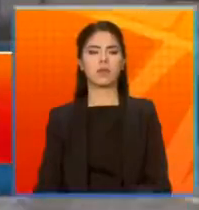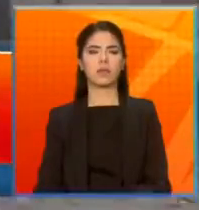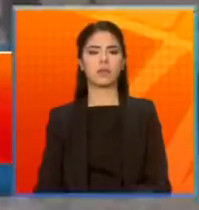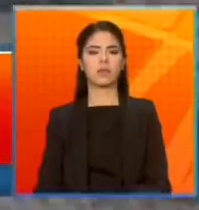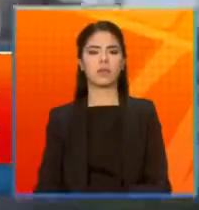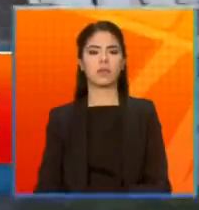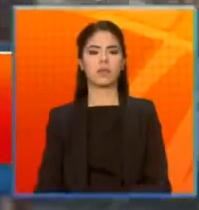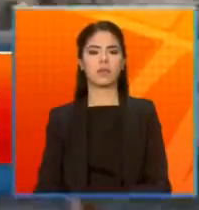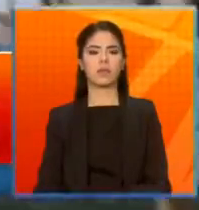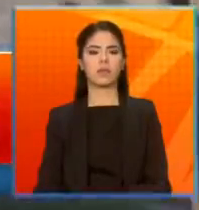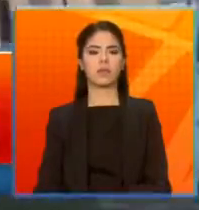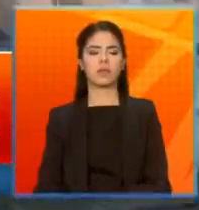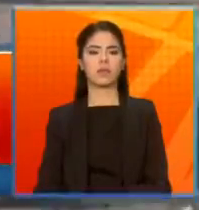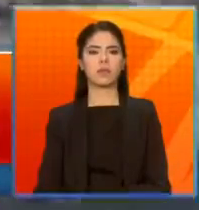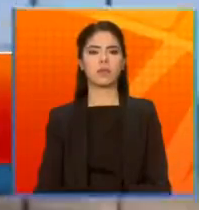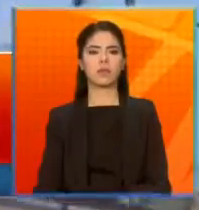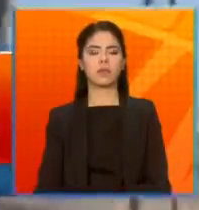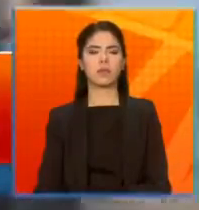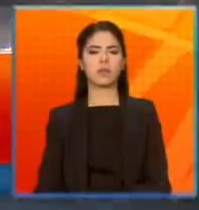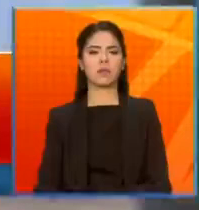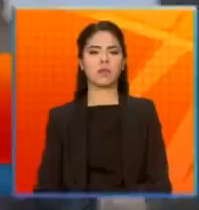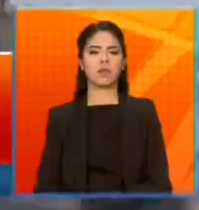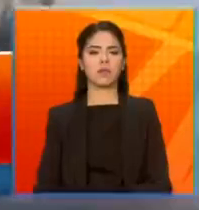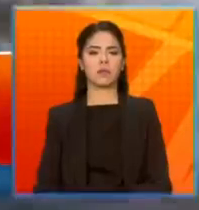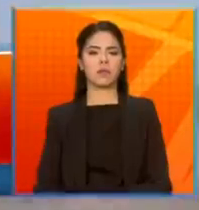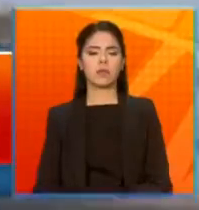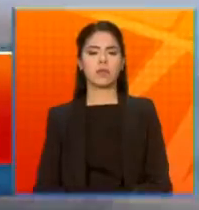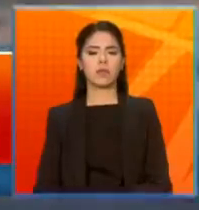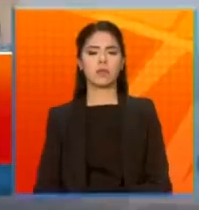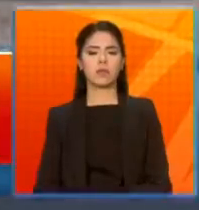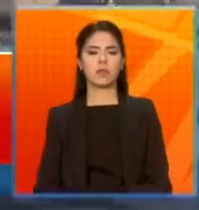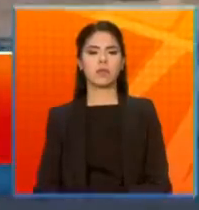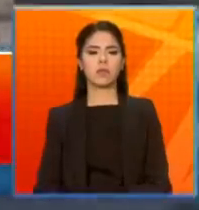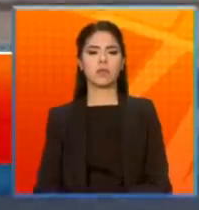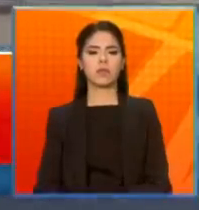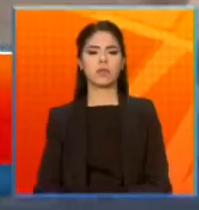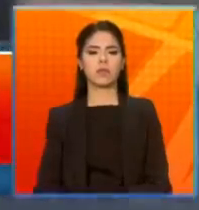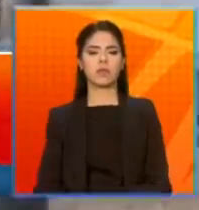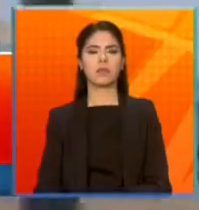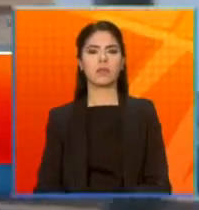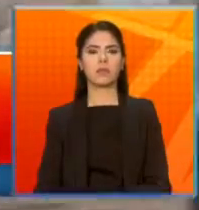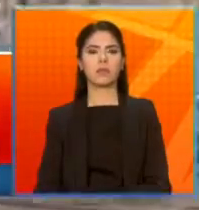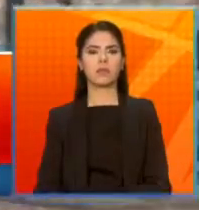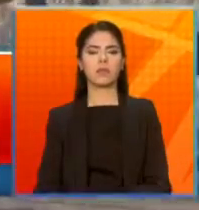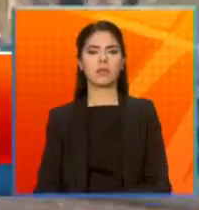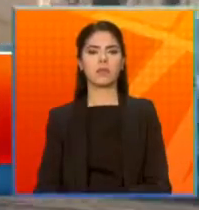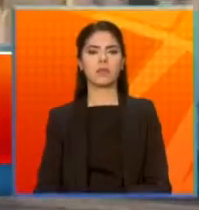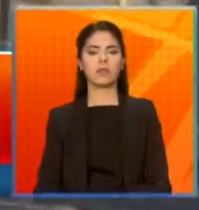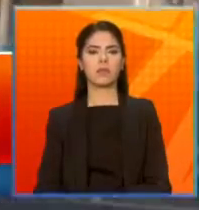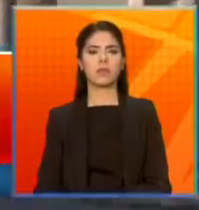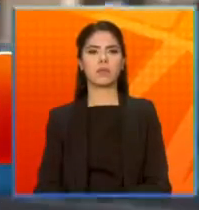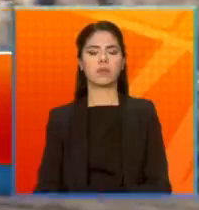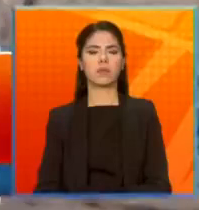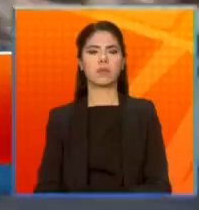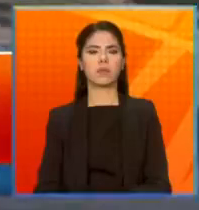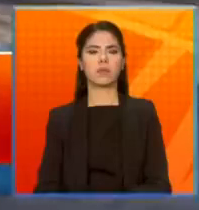Haydi, haydi. Gitmemiz lazım, vurdu. Hadi, hadi. Vurdu abi. Abi kayıtta mı? Kayıtta mı?